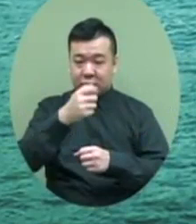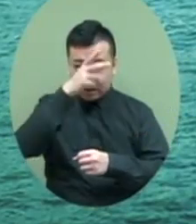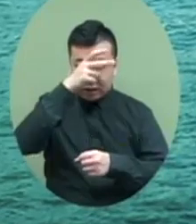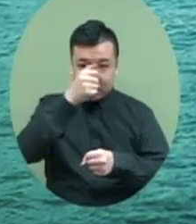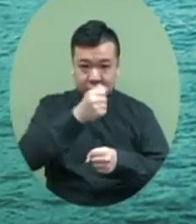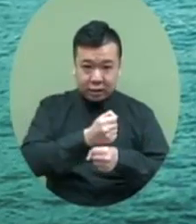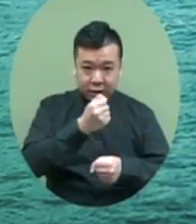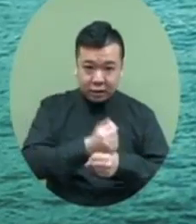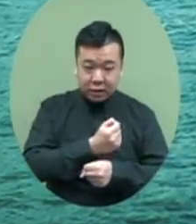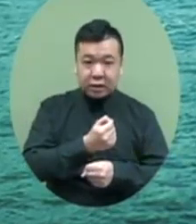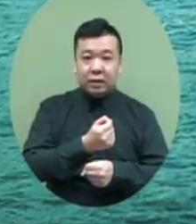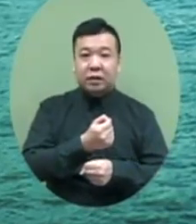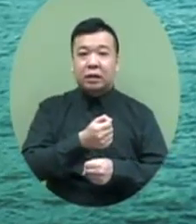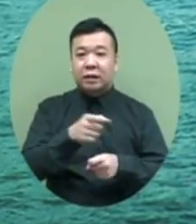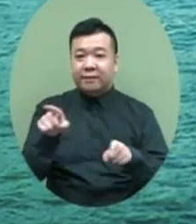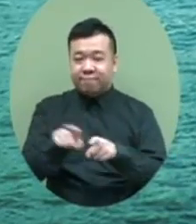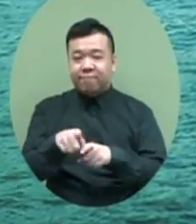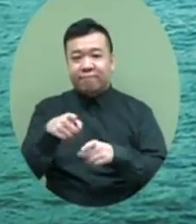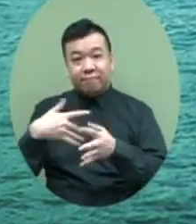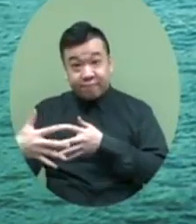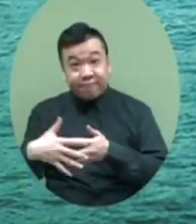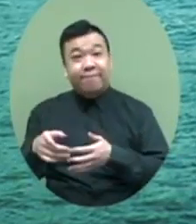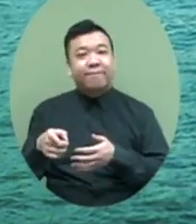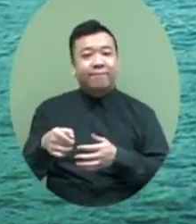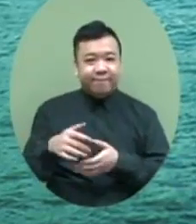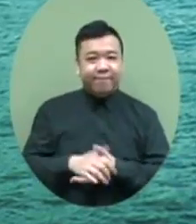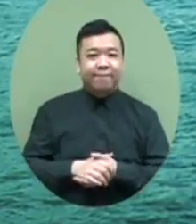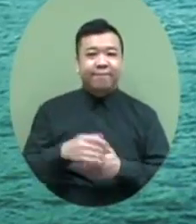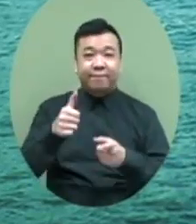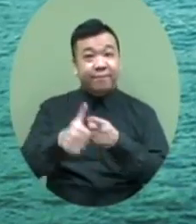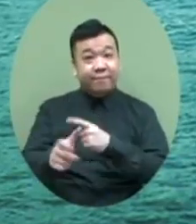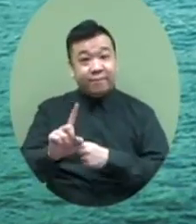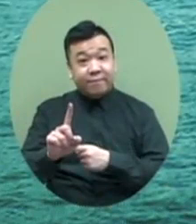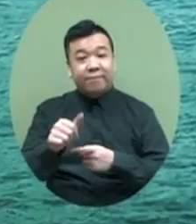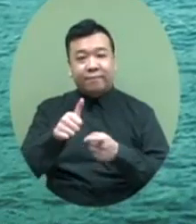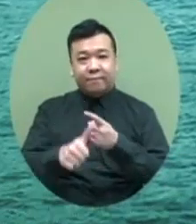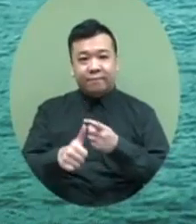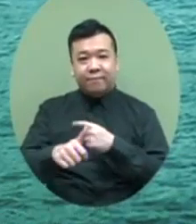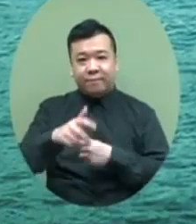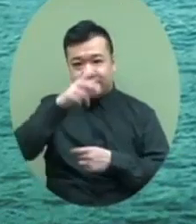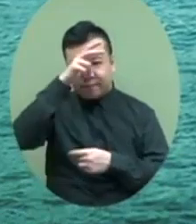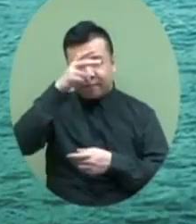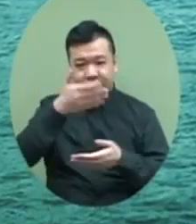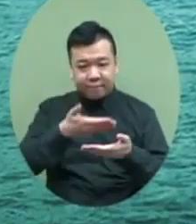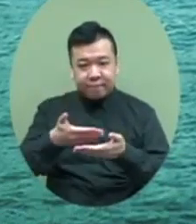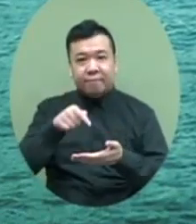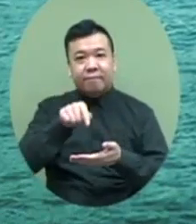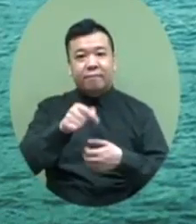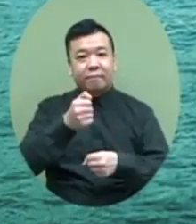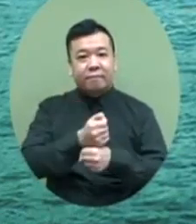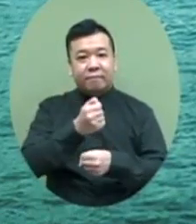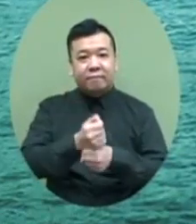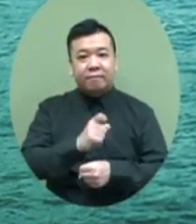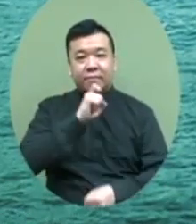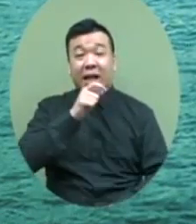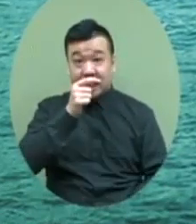的做同僚，我們的同事第一樣一定要是對政治的工作是要